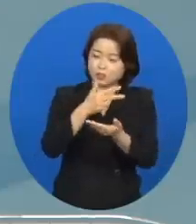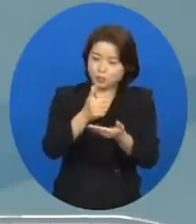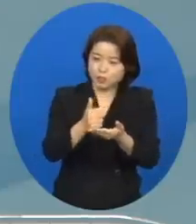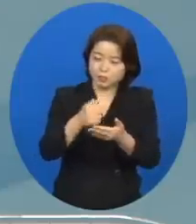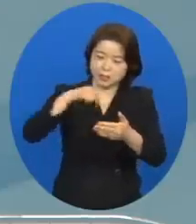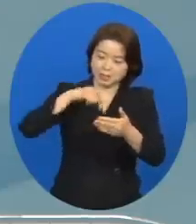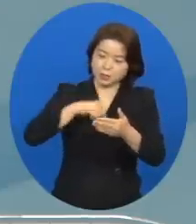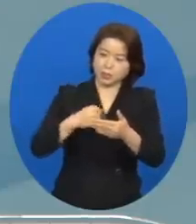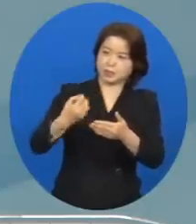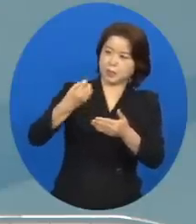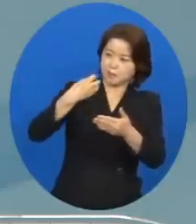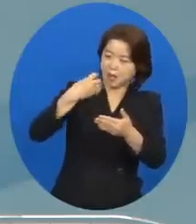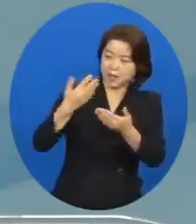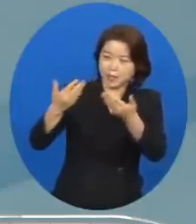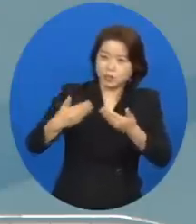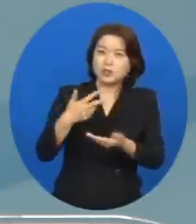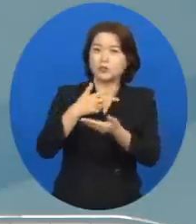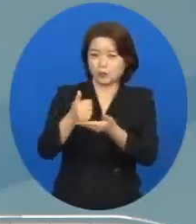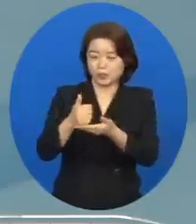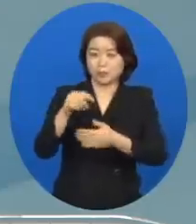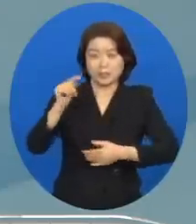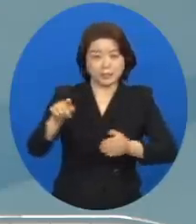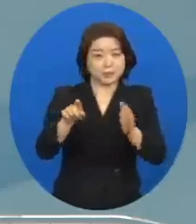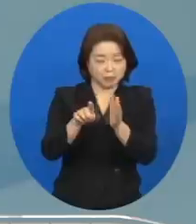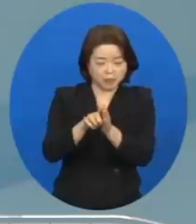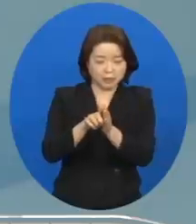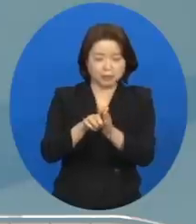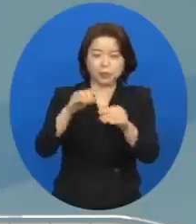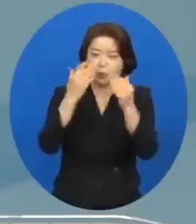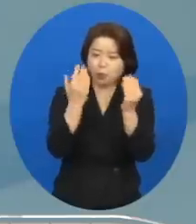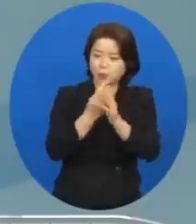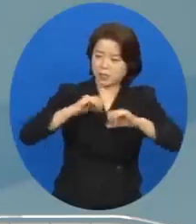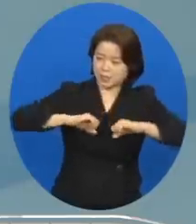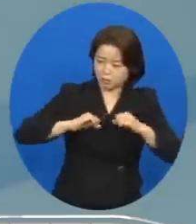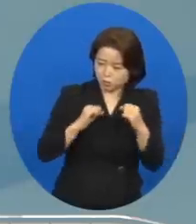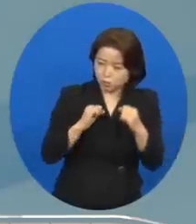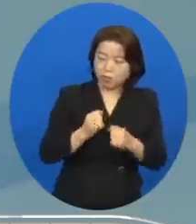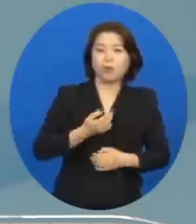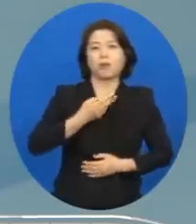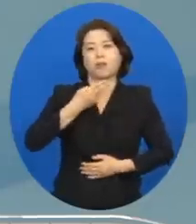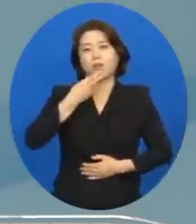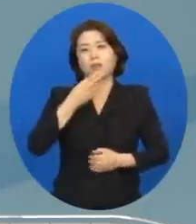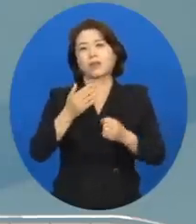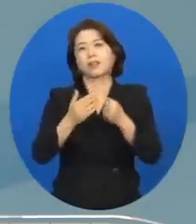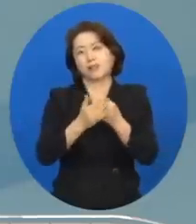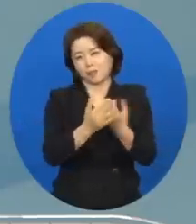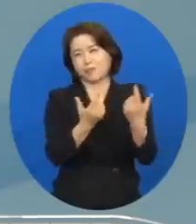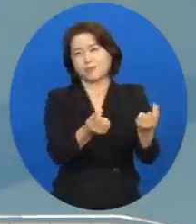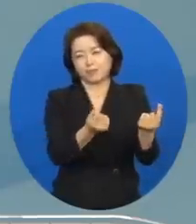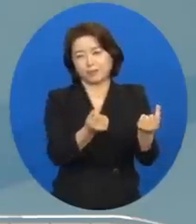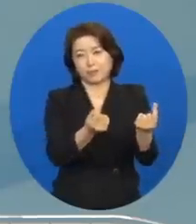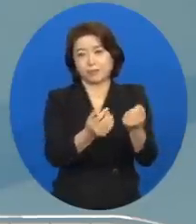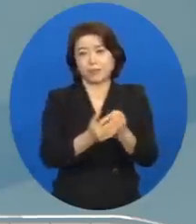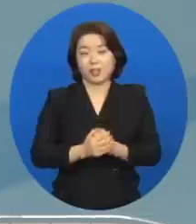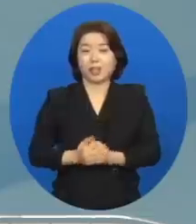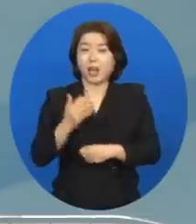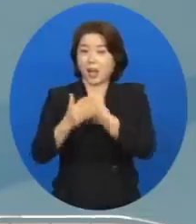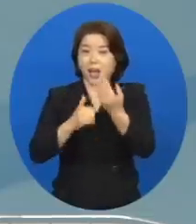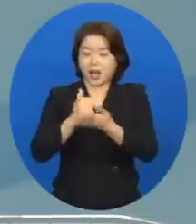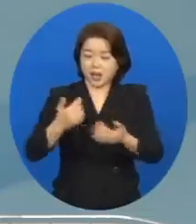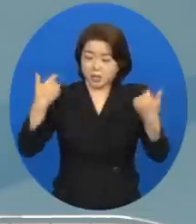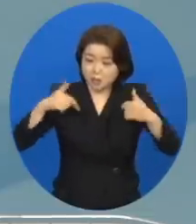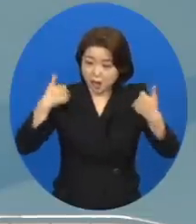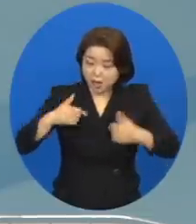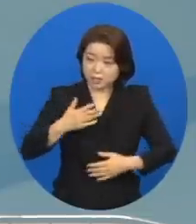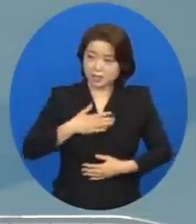믿음과 그리고 그 주님에 대한 온전한 순종이 없으니까 그랬던 거지 하나님께서 저에게